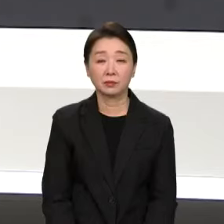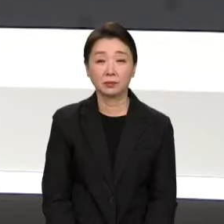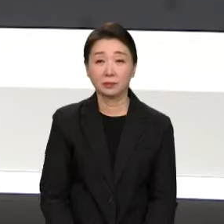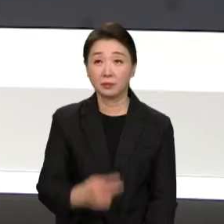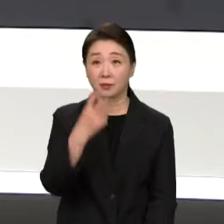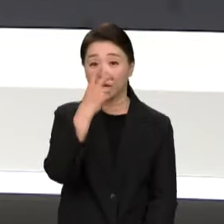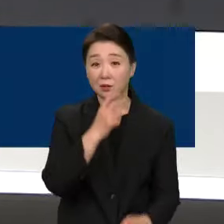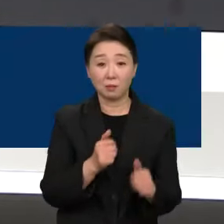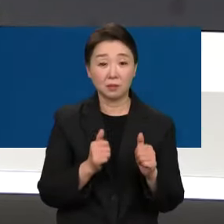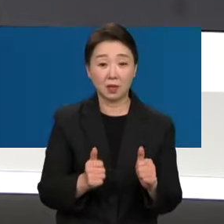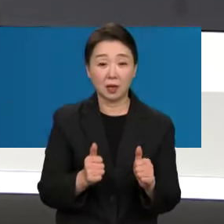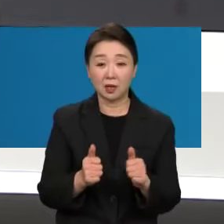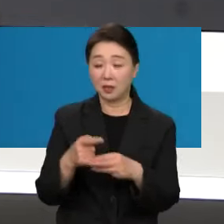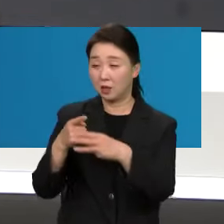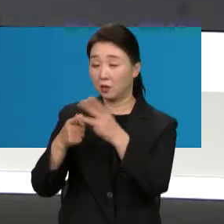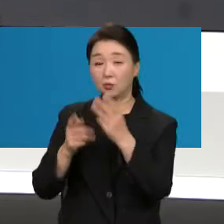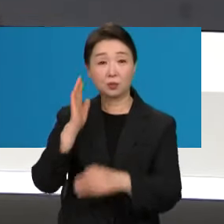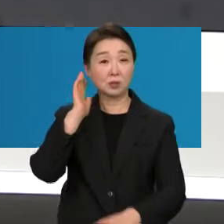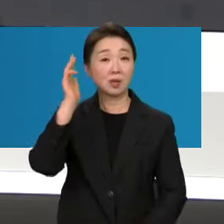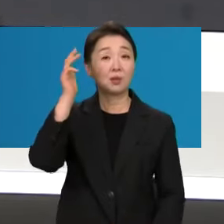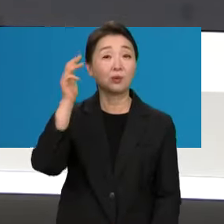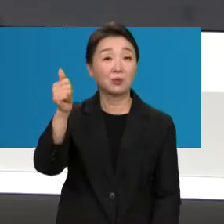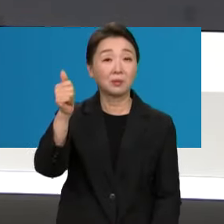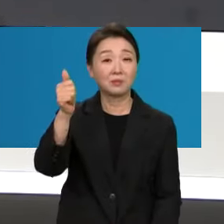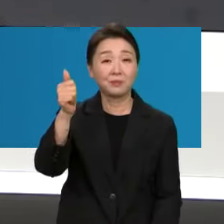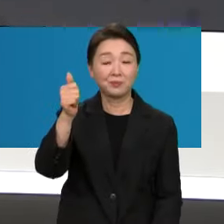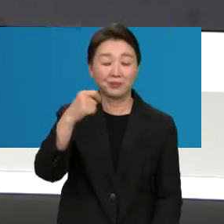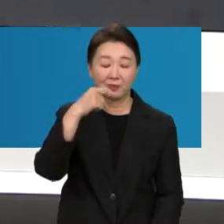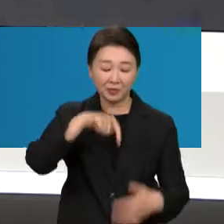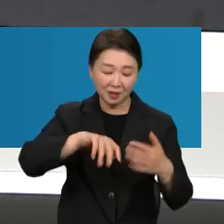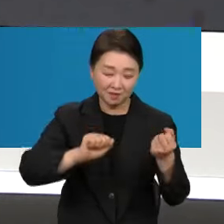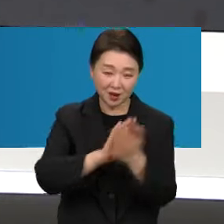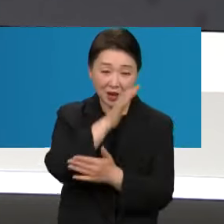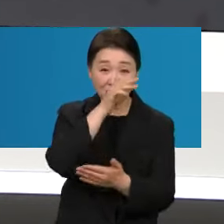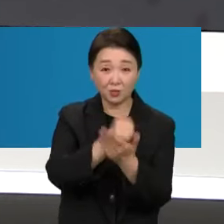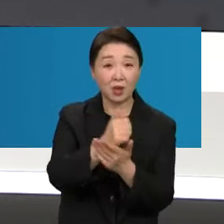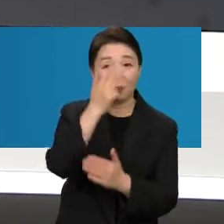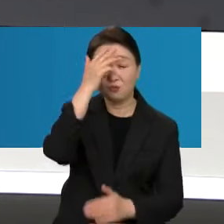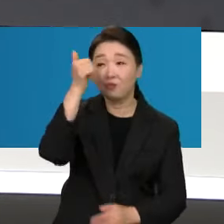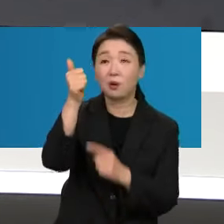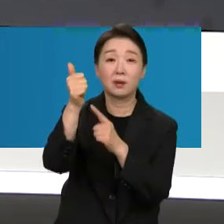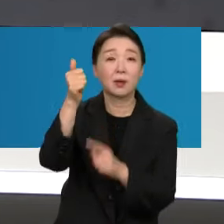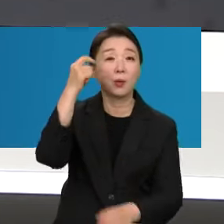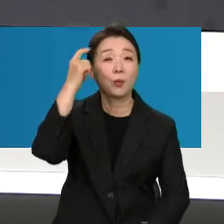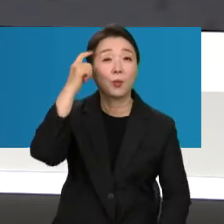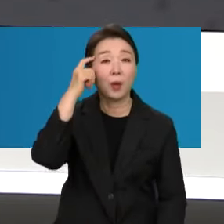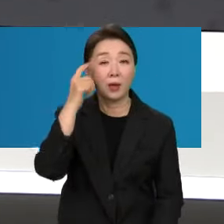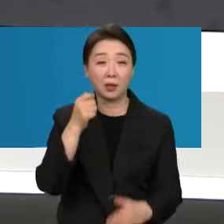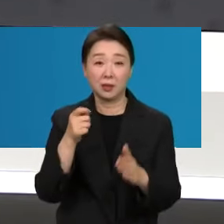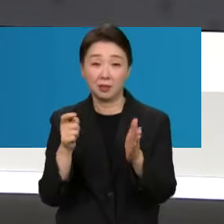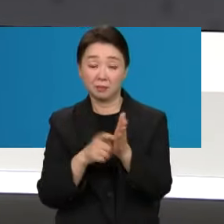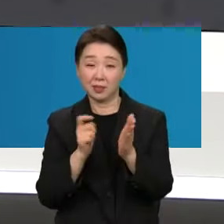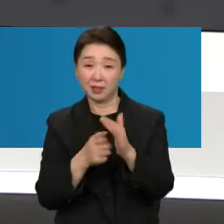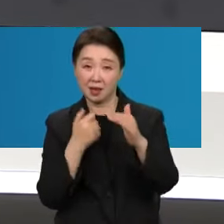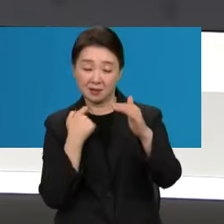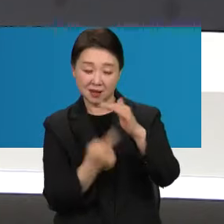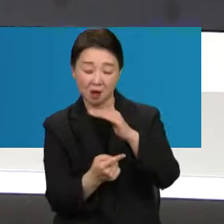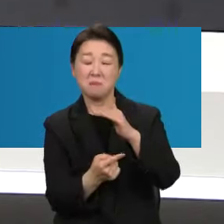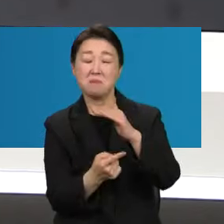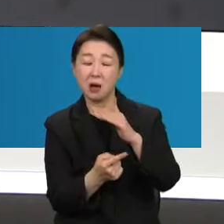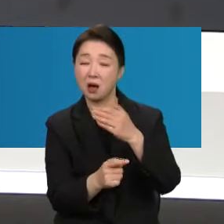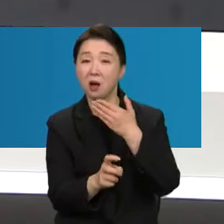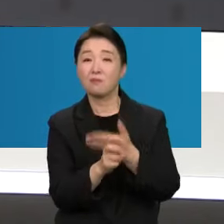이렇게 검찰이 윤성열 대통령을 내란의 우두머리로 지목하고 나선 건 비상 개의 위헌 위법성이 고스란이